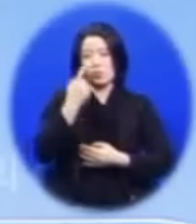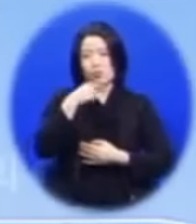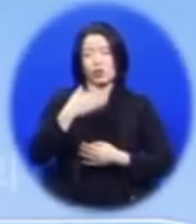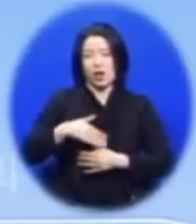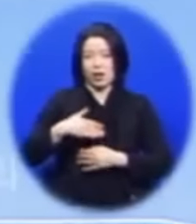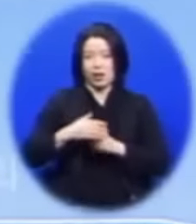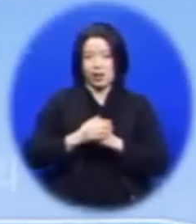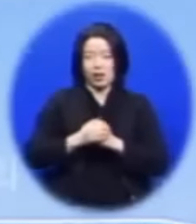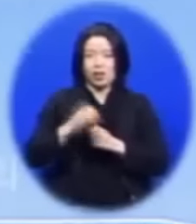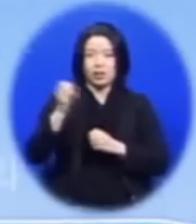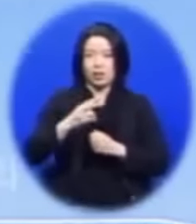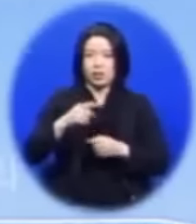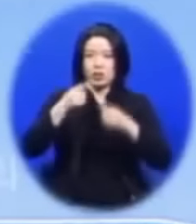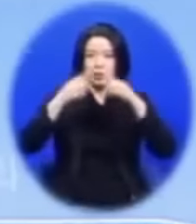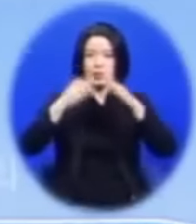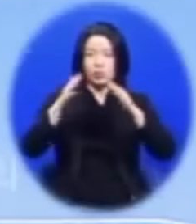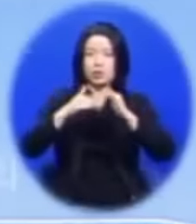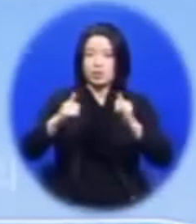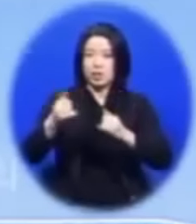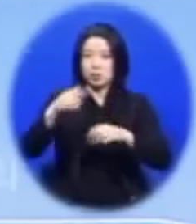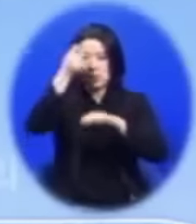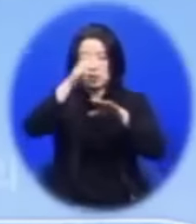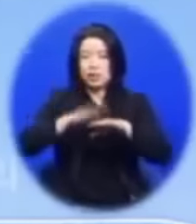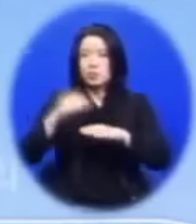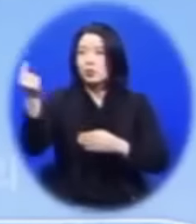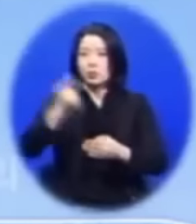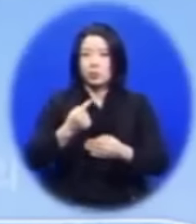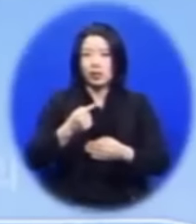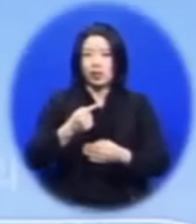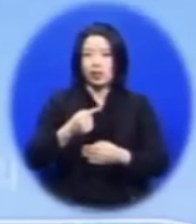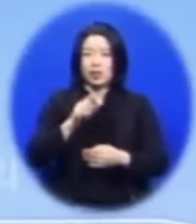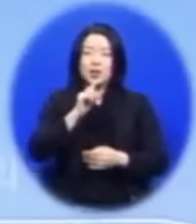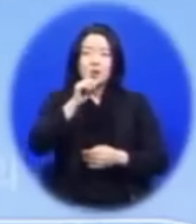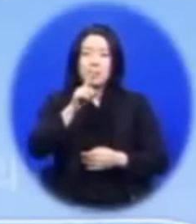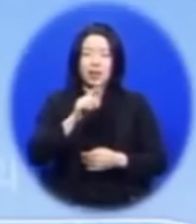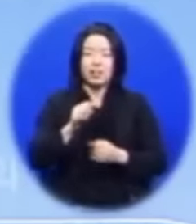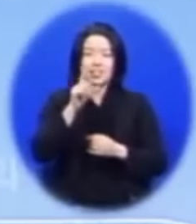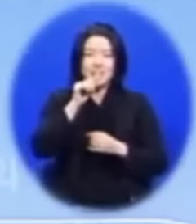예배드리러 들어오는데 그 손님이네 그 손님이네